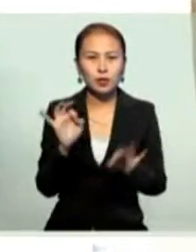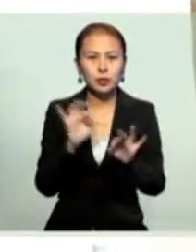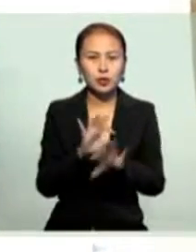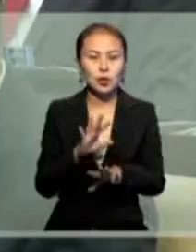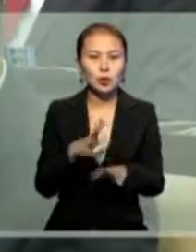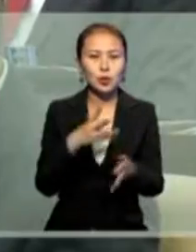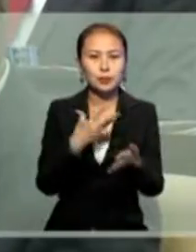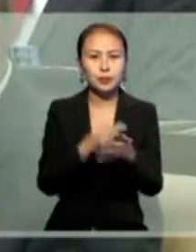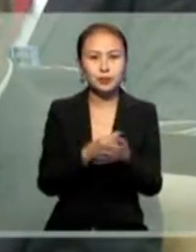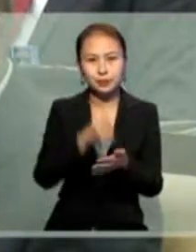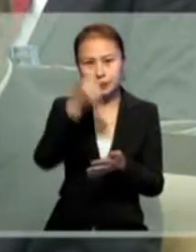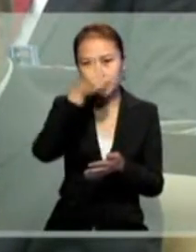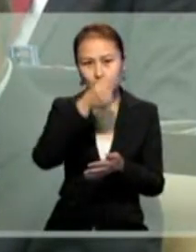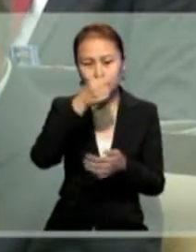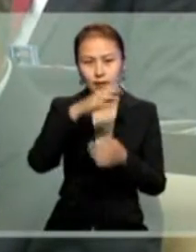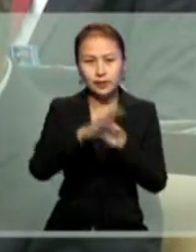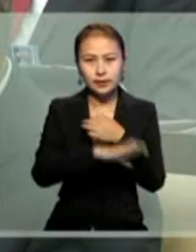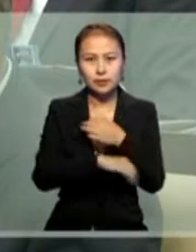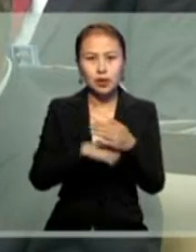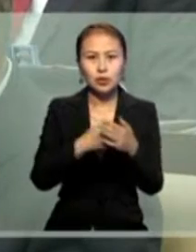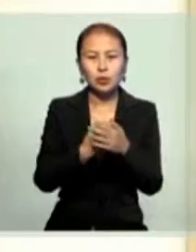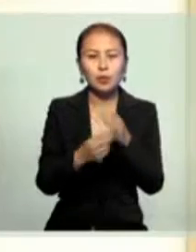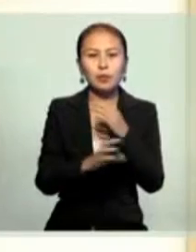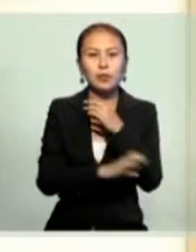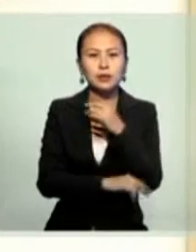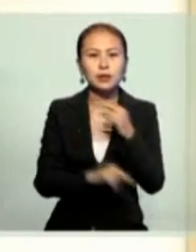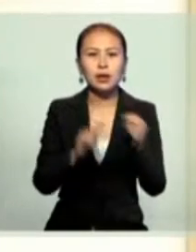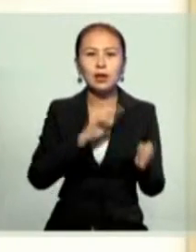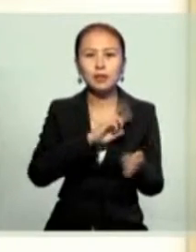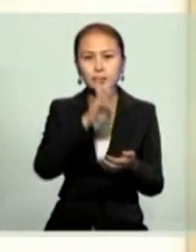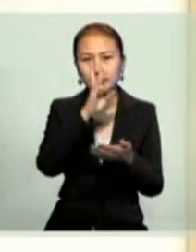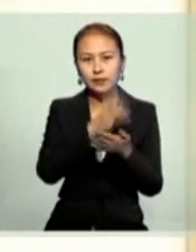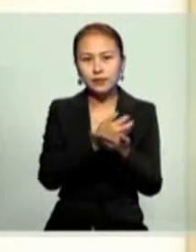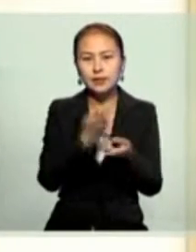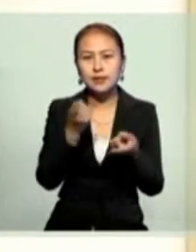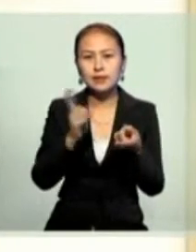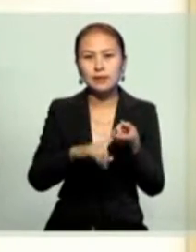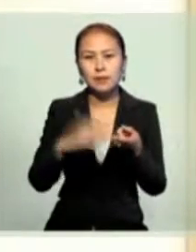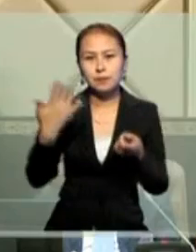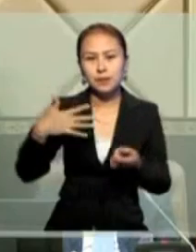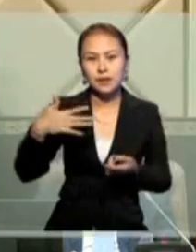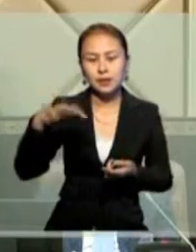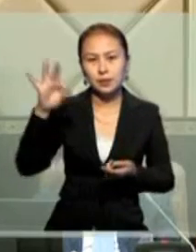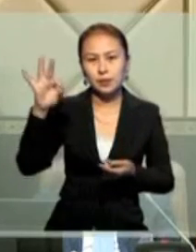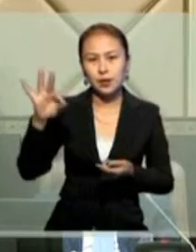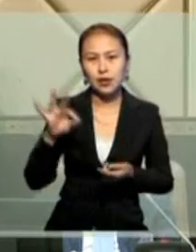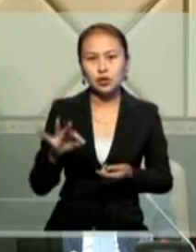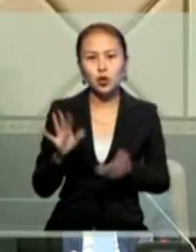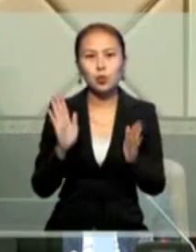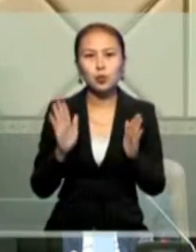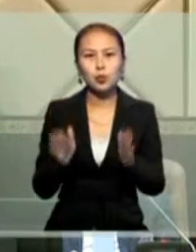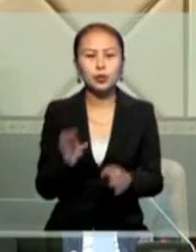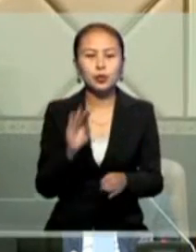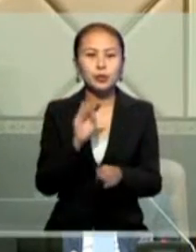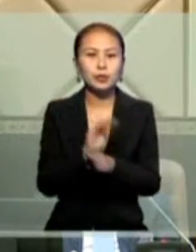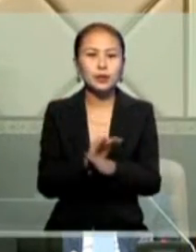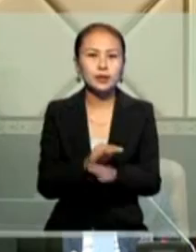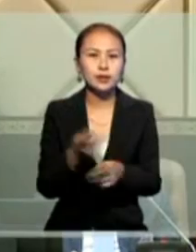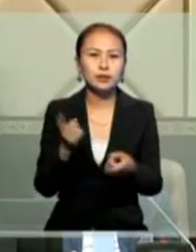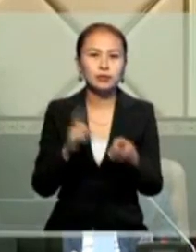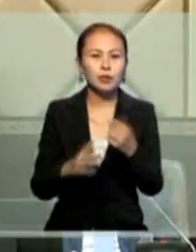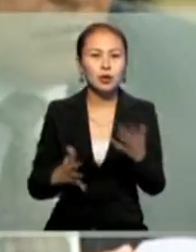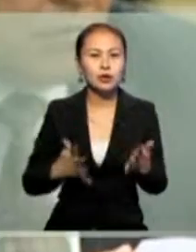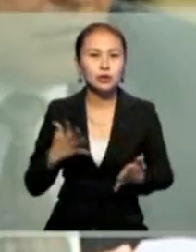Испановтың айтуынша, төлем судьяның соңғы атқарған қызметінде алған жалақысының 50% көлемінде болады және судьяларды